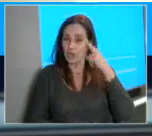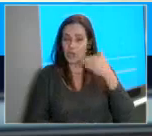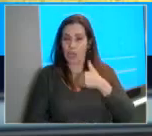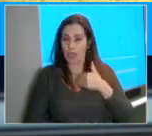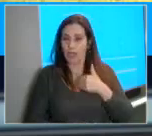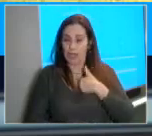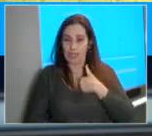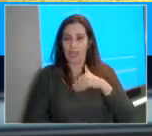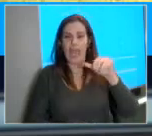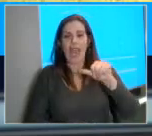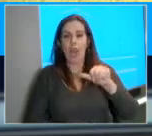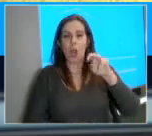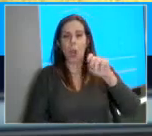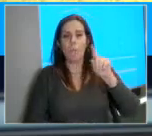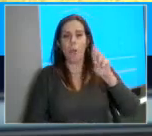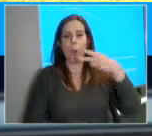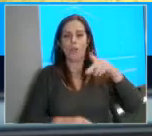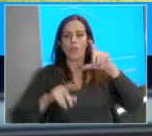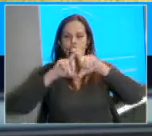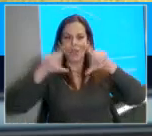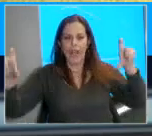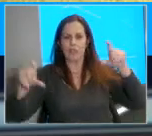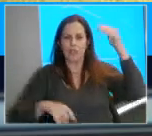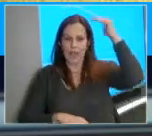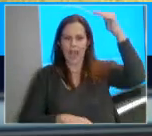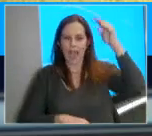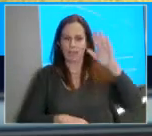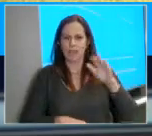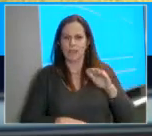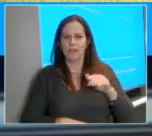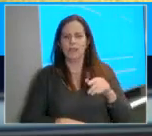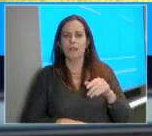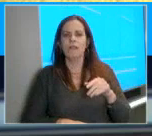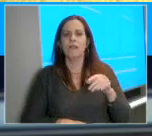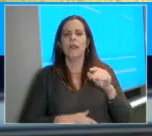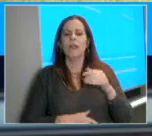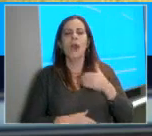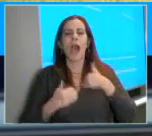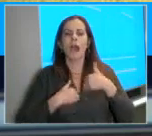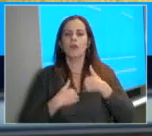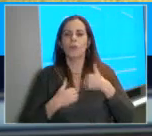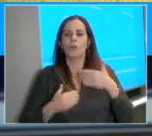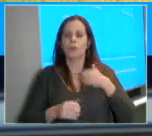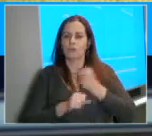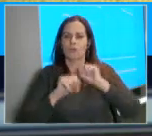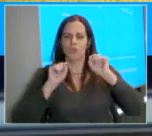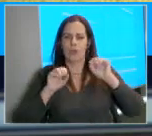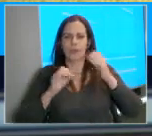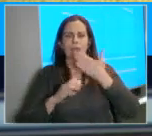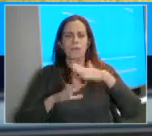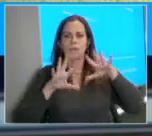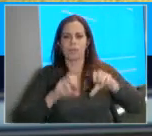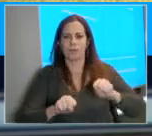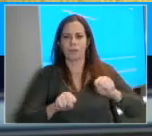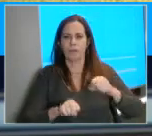שאצלי באלון מורה יש שלטים של בני גנץ מרוח על קירות הלוחות המודעות, אנחנו נחיל את הריבונות על בקעת הירדן,